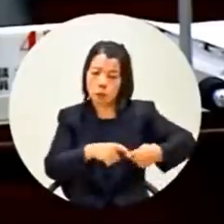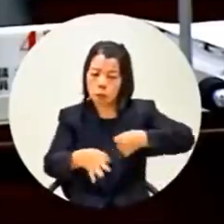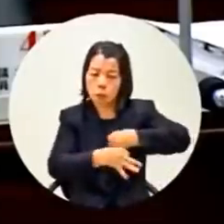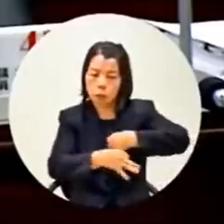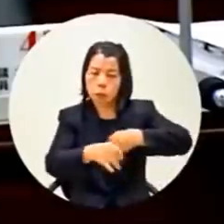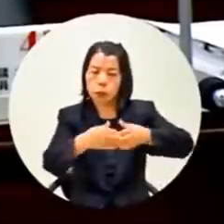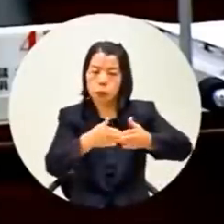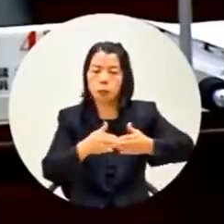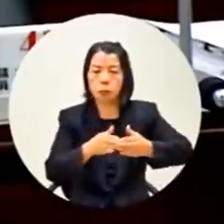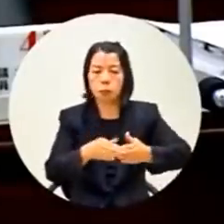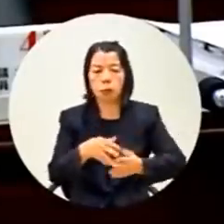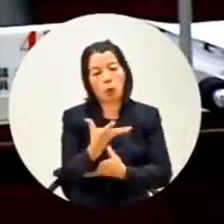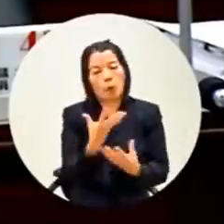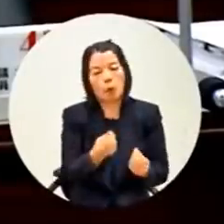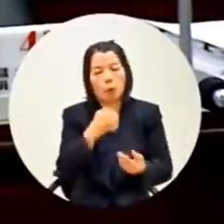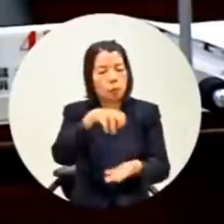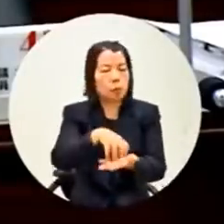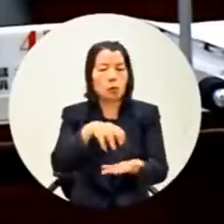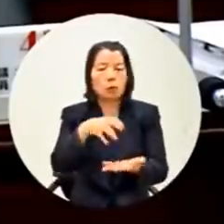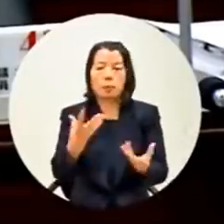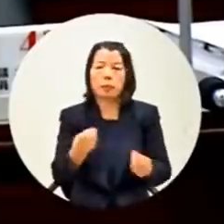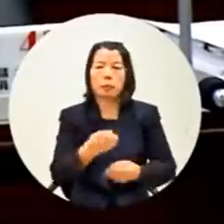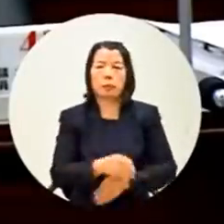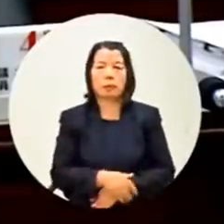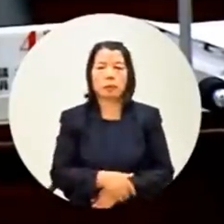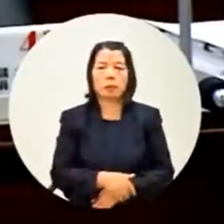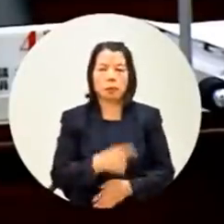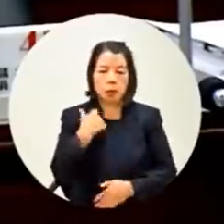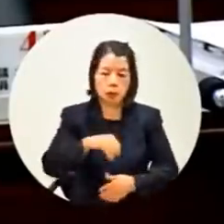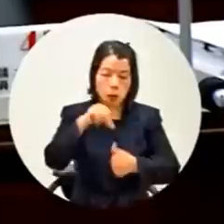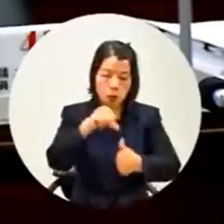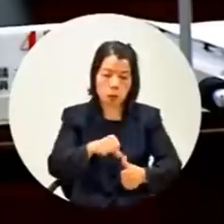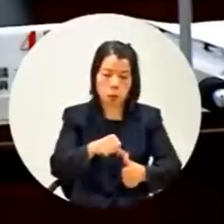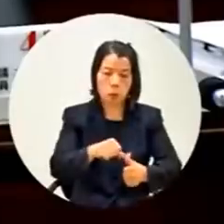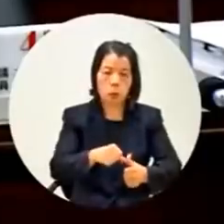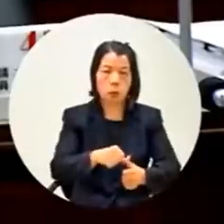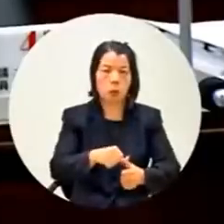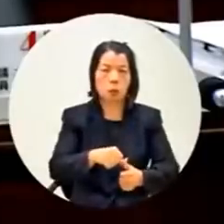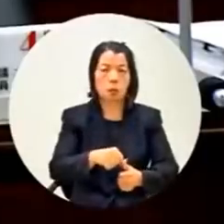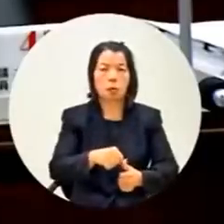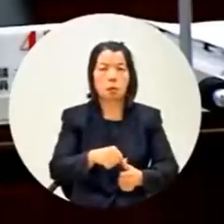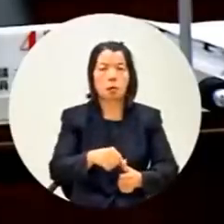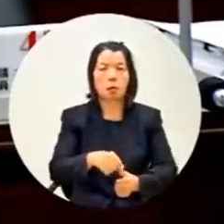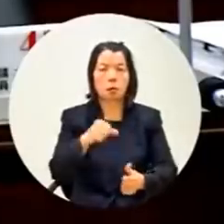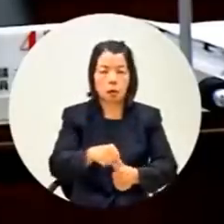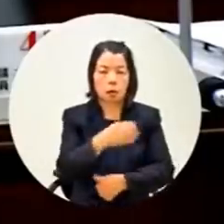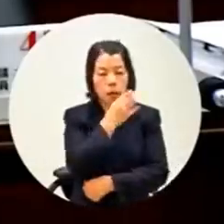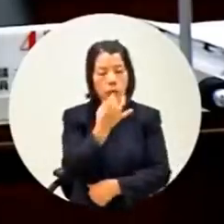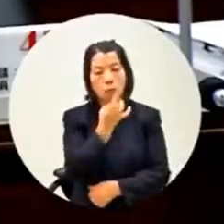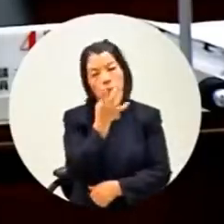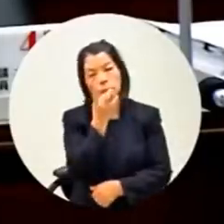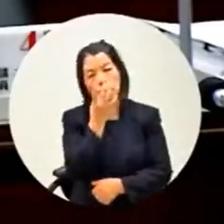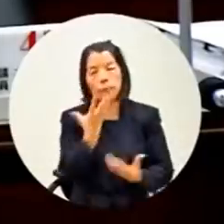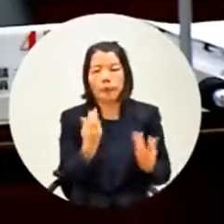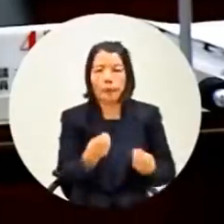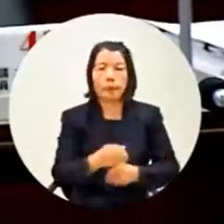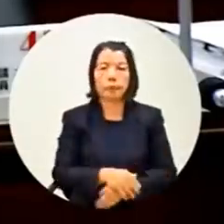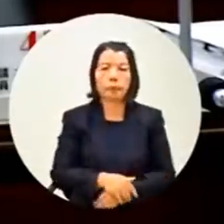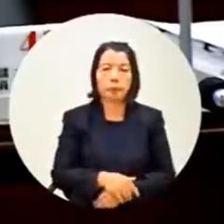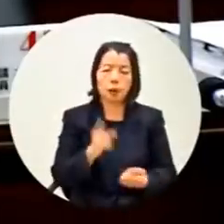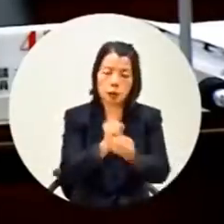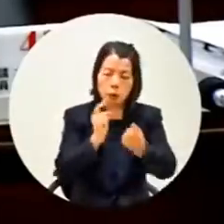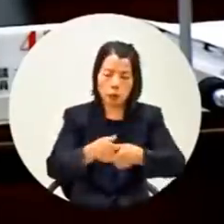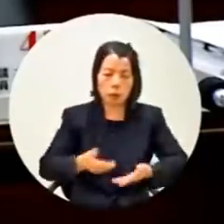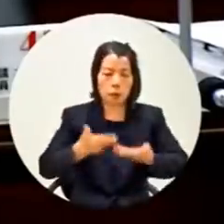局长是不是这样子？你点头嘛，处罚未遂就是说，庆富集团经